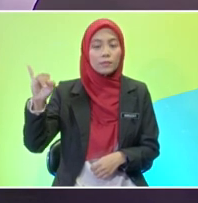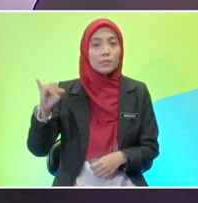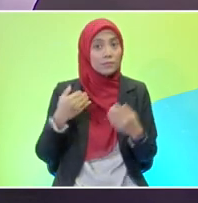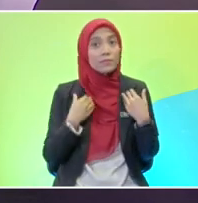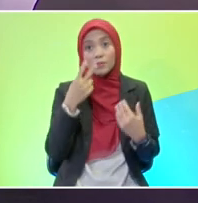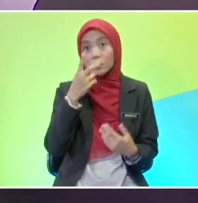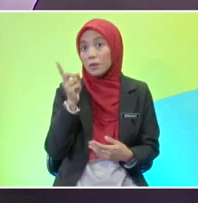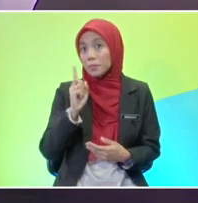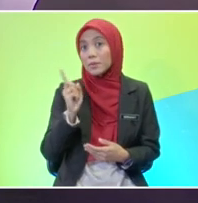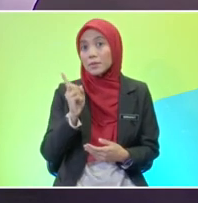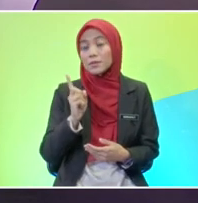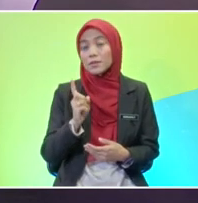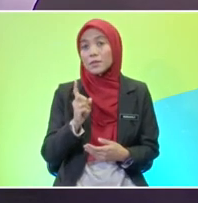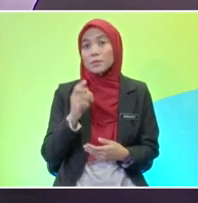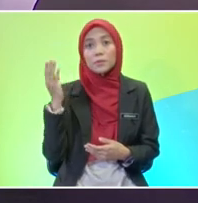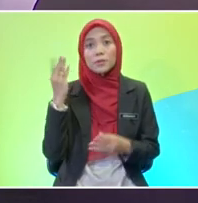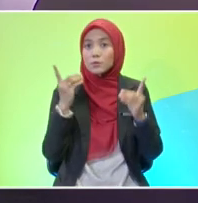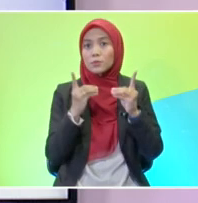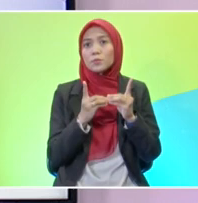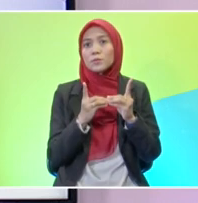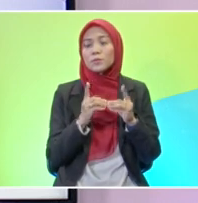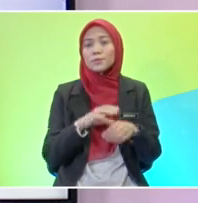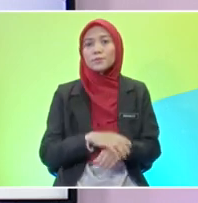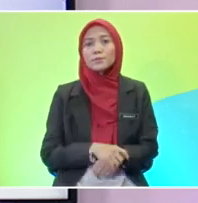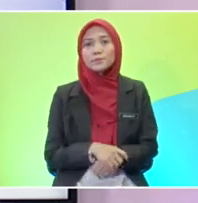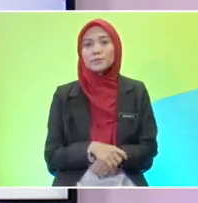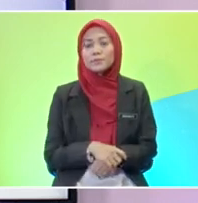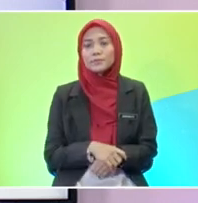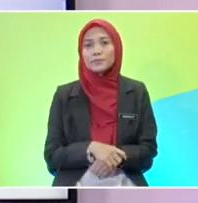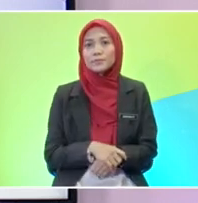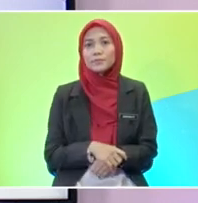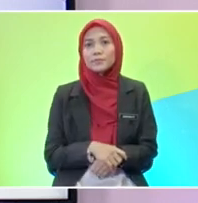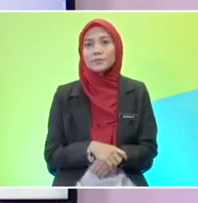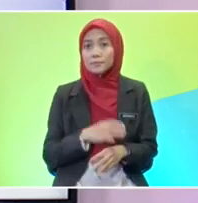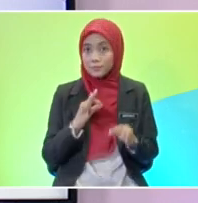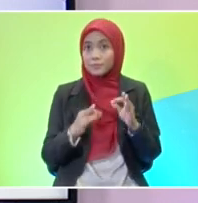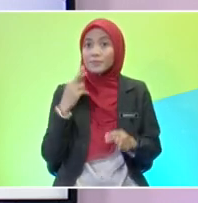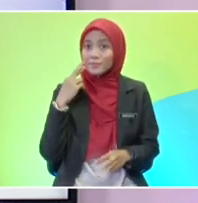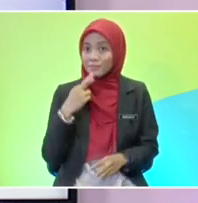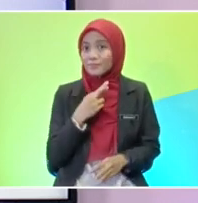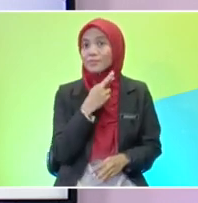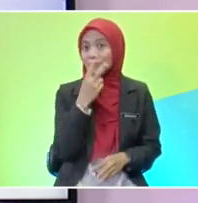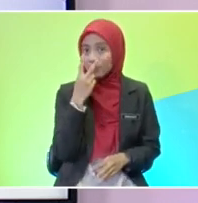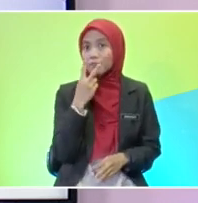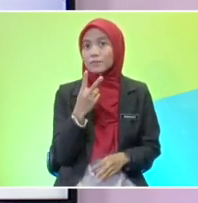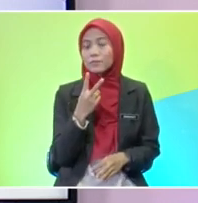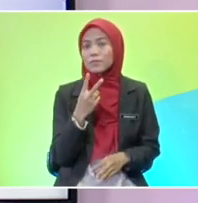kaligrafi ini selalu dijumpai kalau Rizal kaligrafi